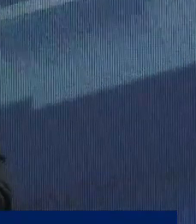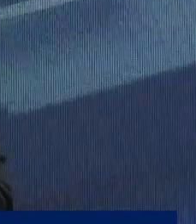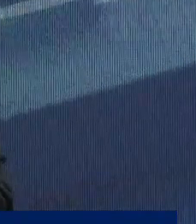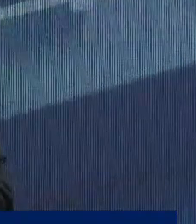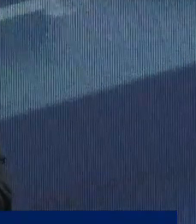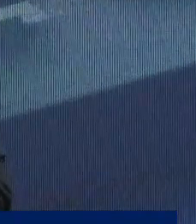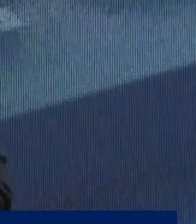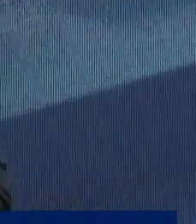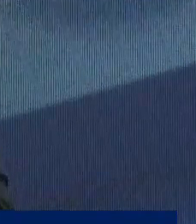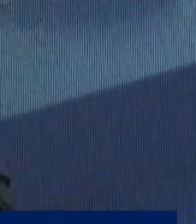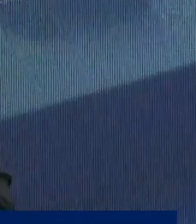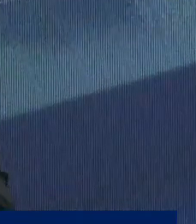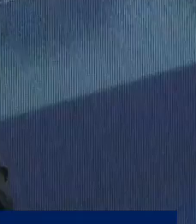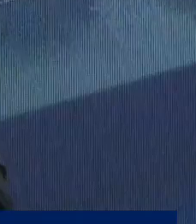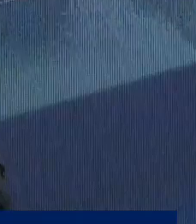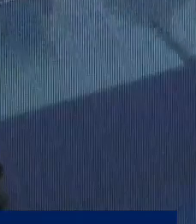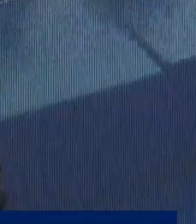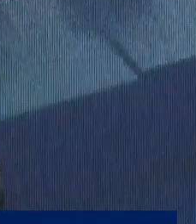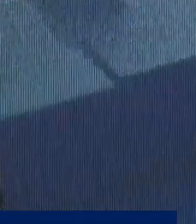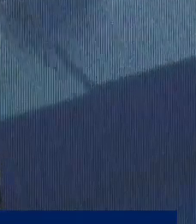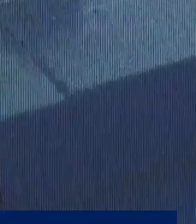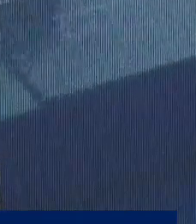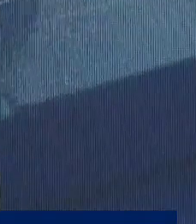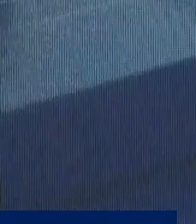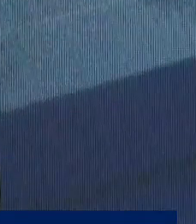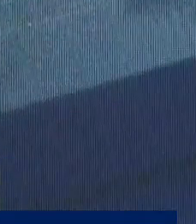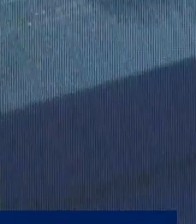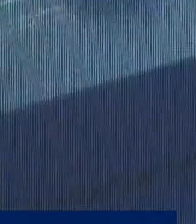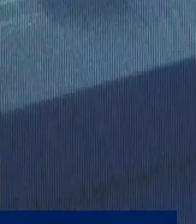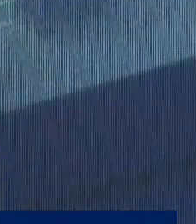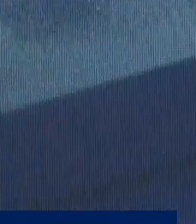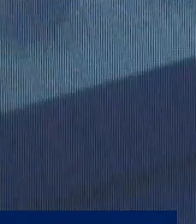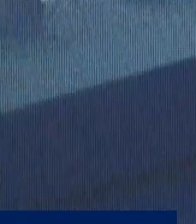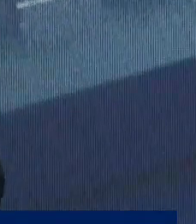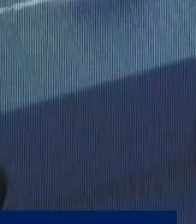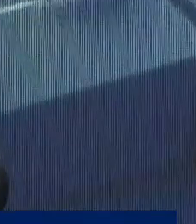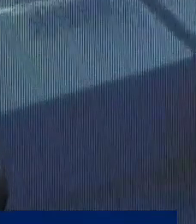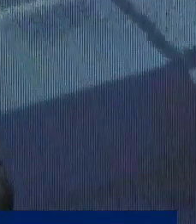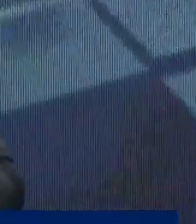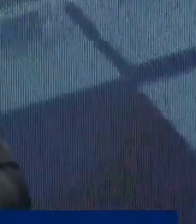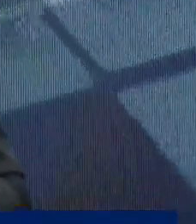получил замечание. Вот, это было на расширенном заседании правительства. Замедлилась у нас